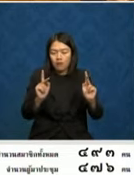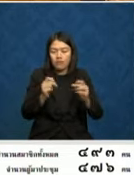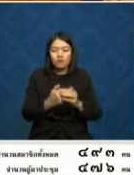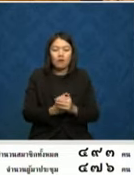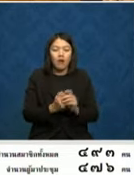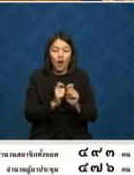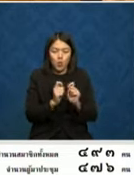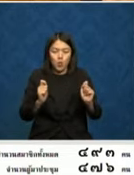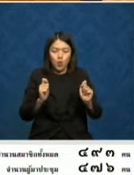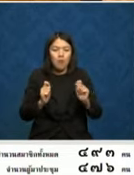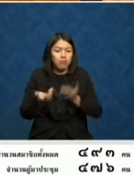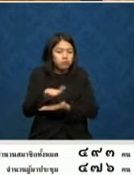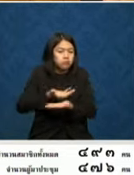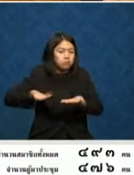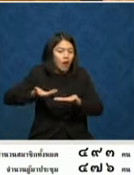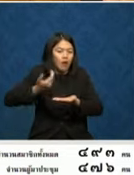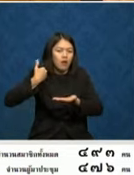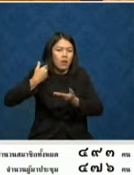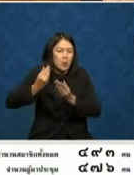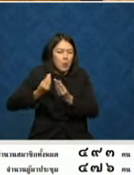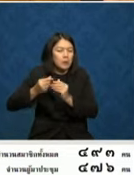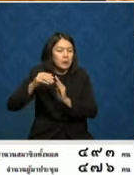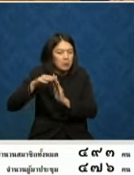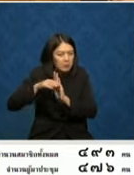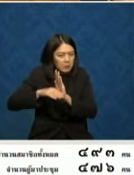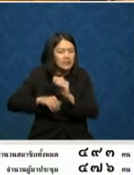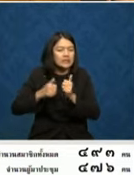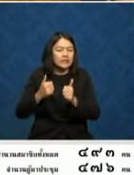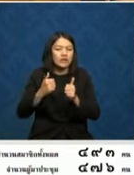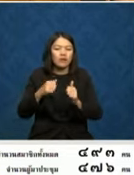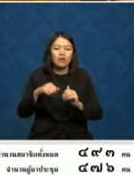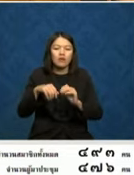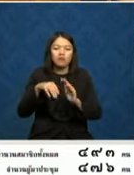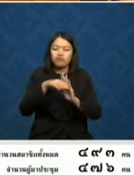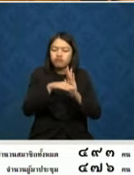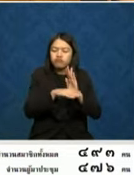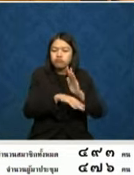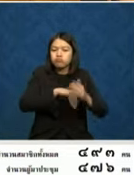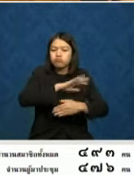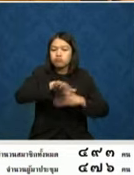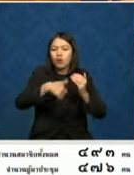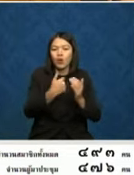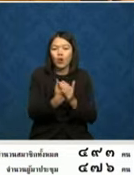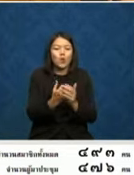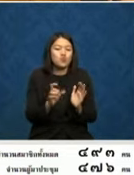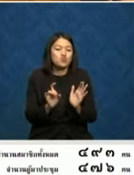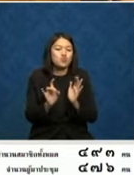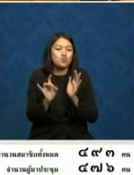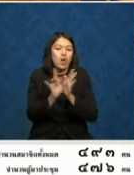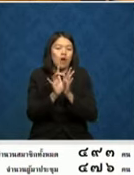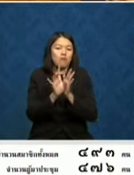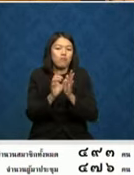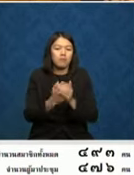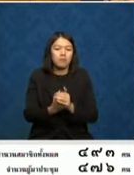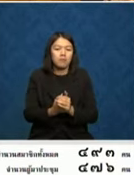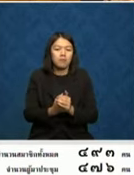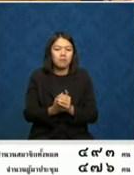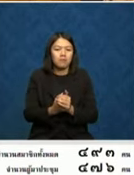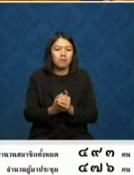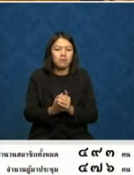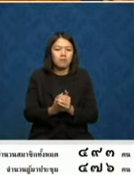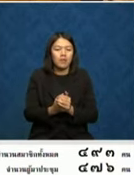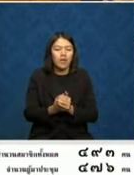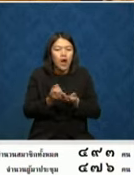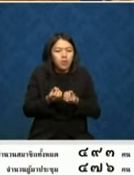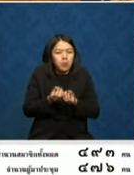การพิจารณาอย่างรอบคอบและที่สำคัญกระบวนการทั้งหมดสุดท้ายจะเป็นการประมูลอย่างเปิดเผย